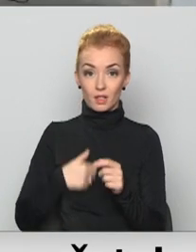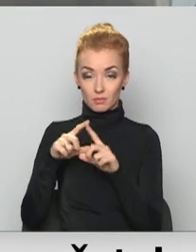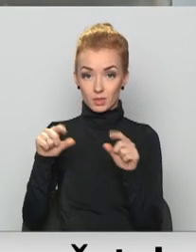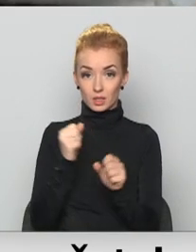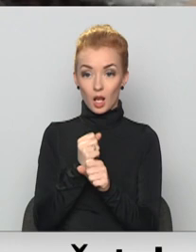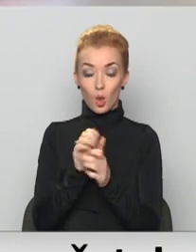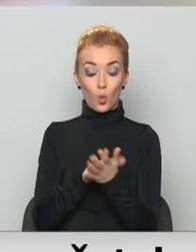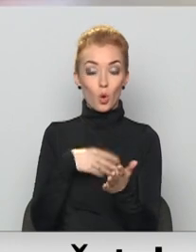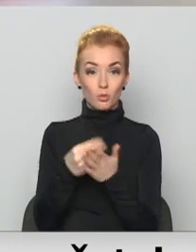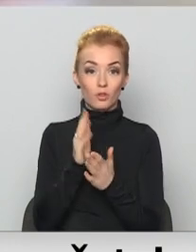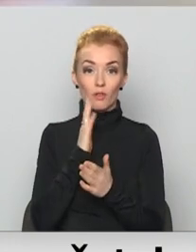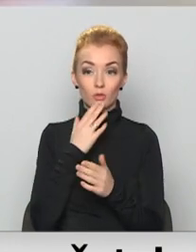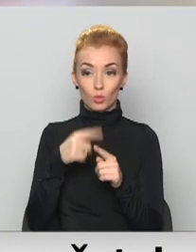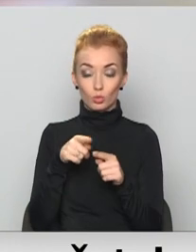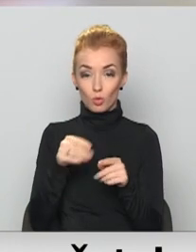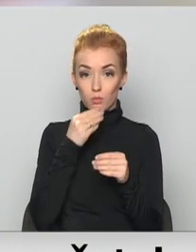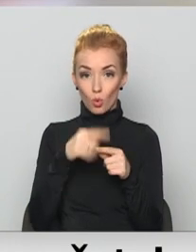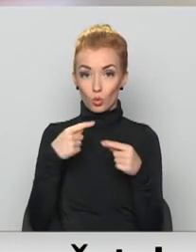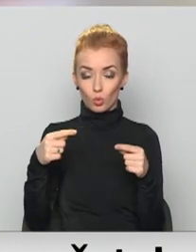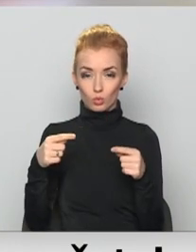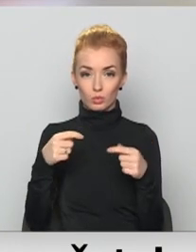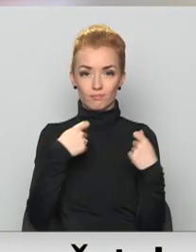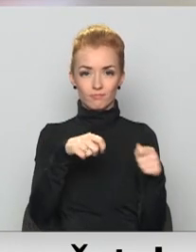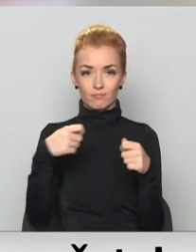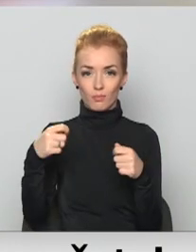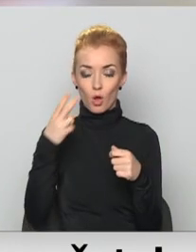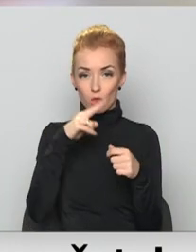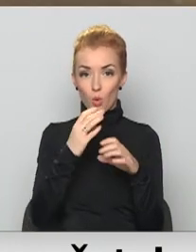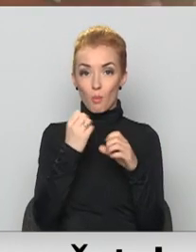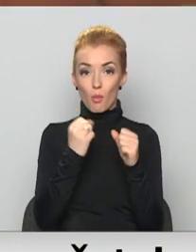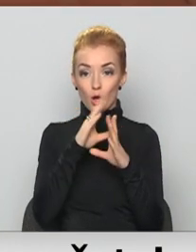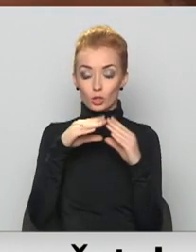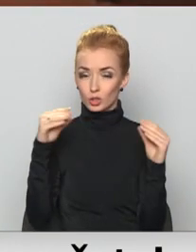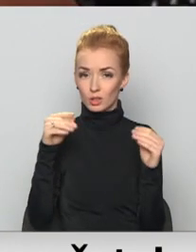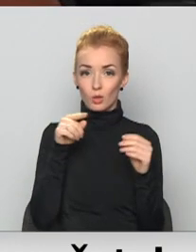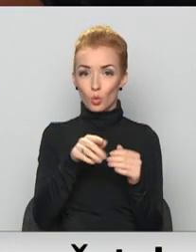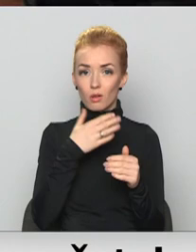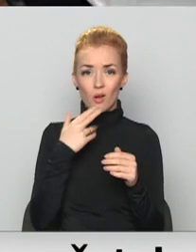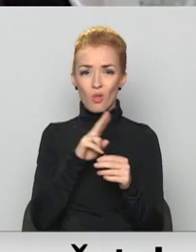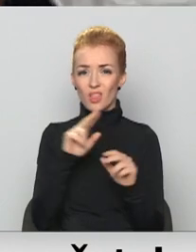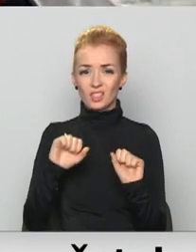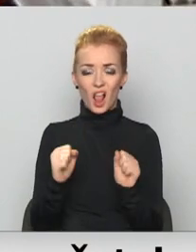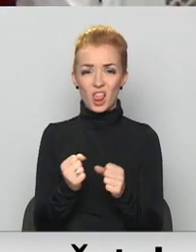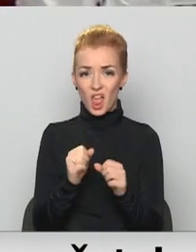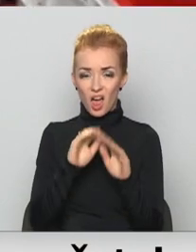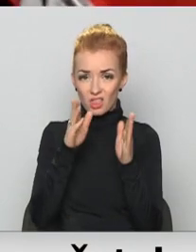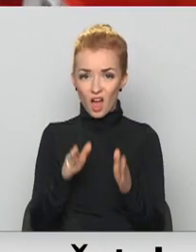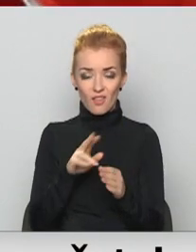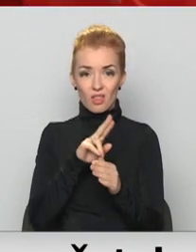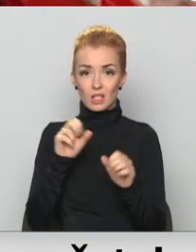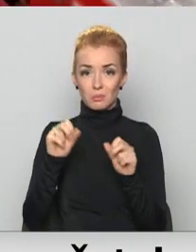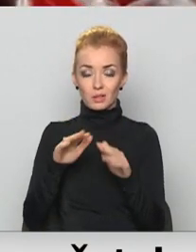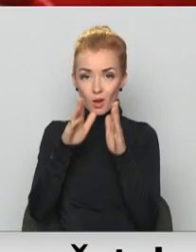kopš vasaras un saražoto produkciju tirgojas no transporta līdzekļa, kurā nesot bijusi nesaldēta un neaugstuma kamera. Pagasta